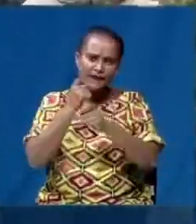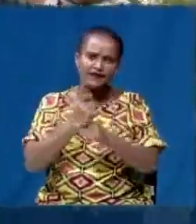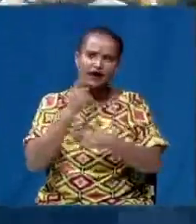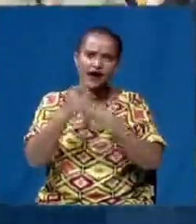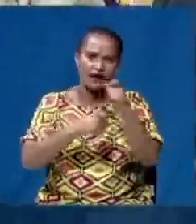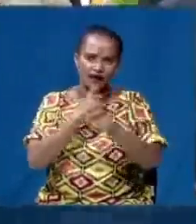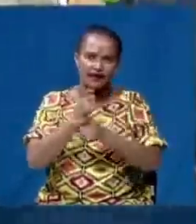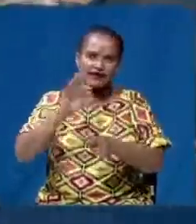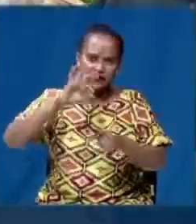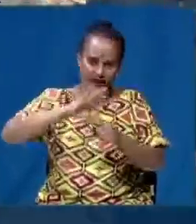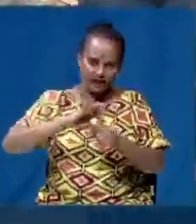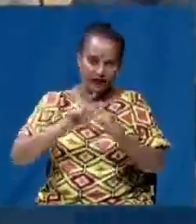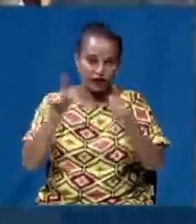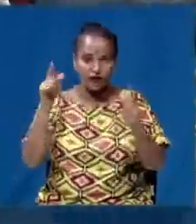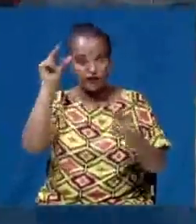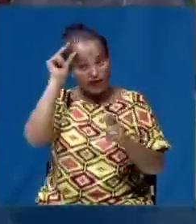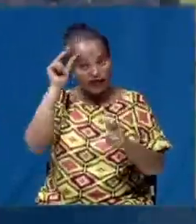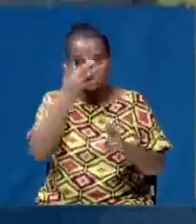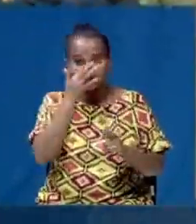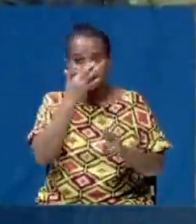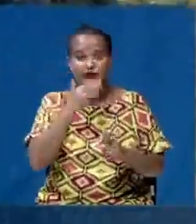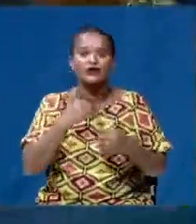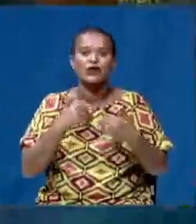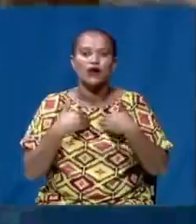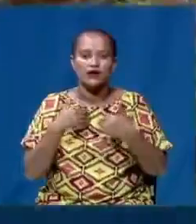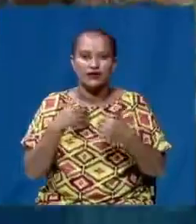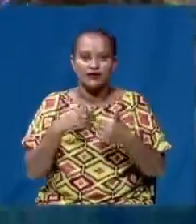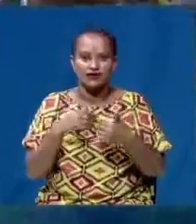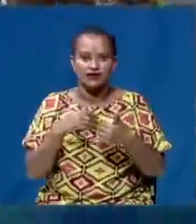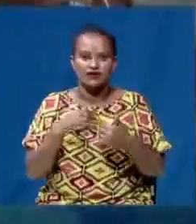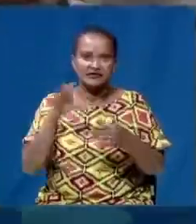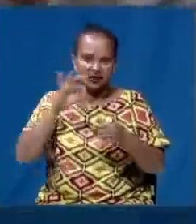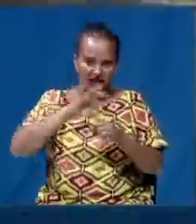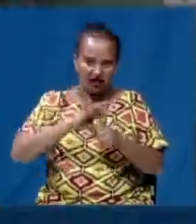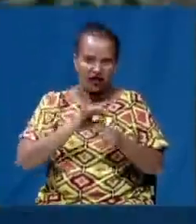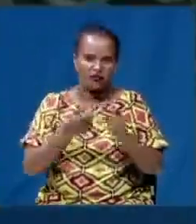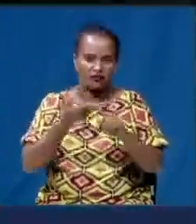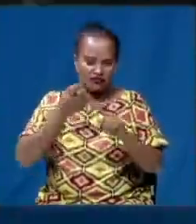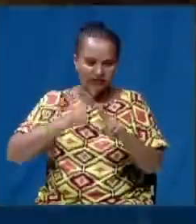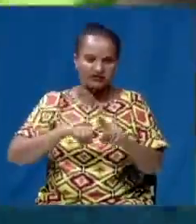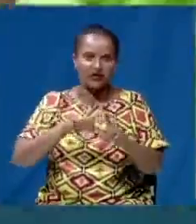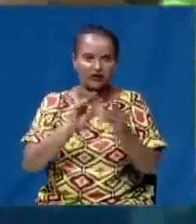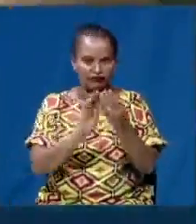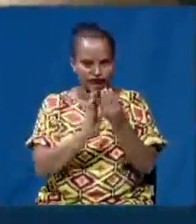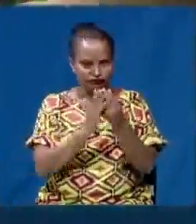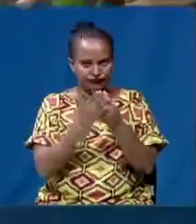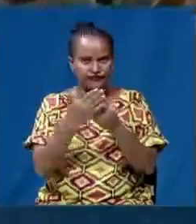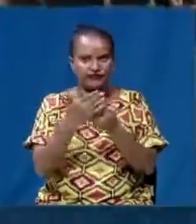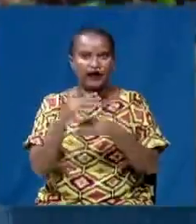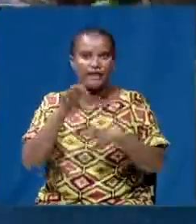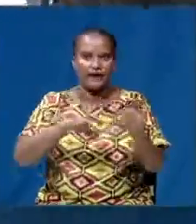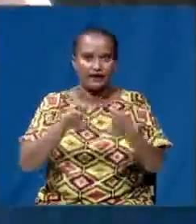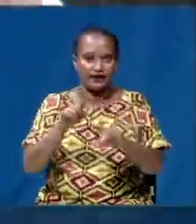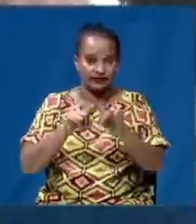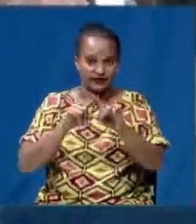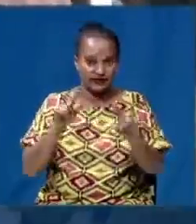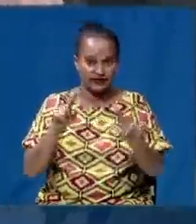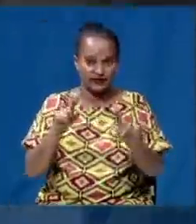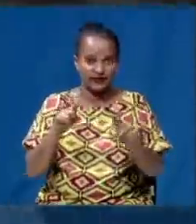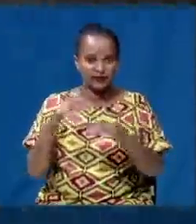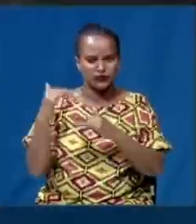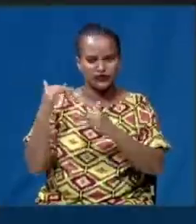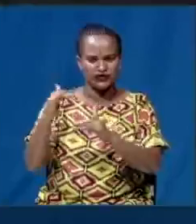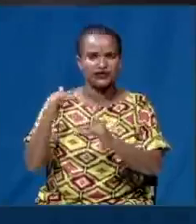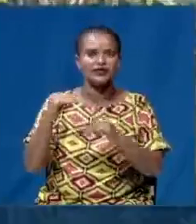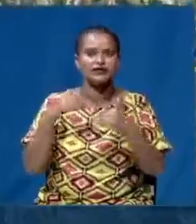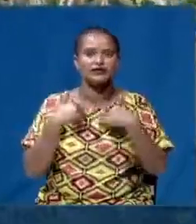ተኽሊ ናይ ምትካል ልዑል ባህልን ልምድን ዋላ እኳ እንተሃለዎ ዝተኸልካዮ ተመሊስካ ክትትልን ክንክንን ኣብ ምግባር ግን ውስንነት